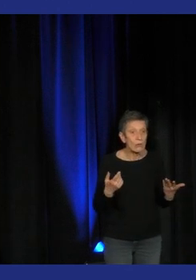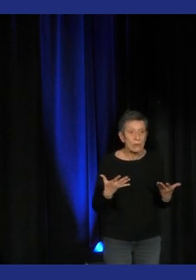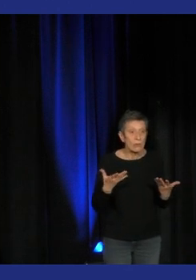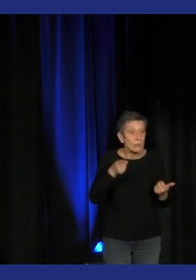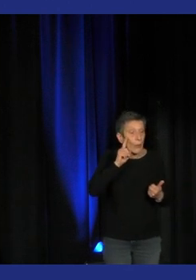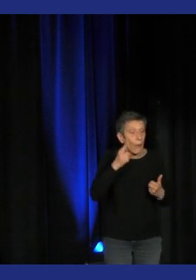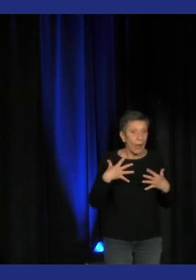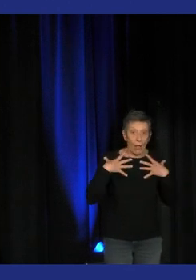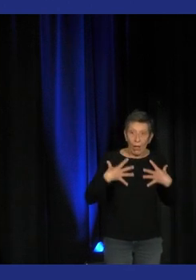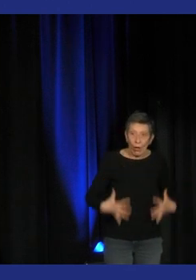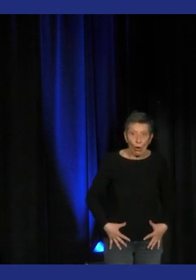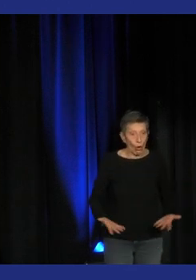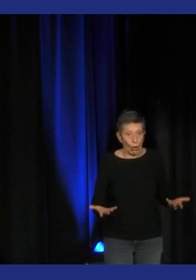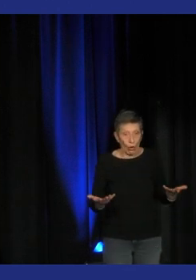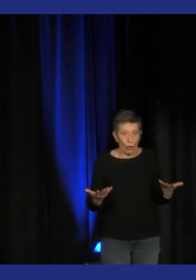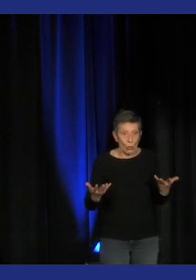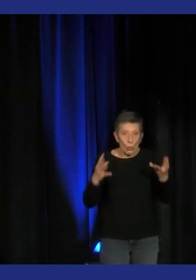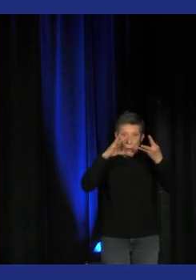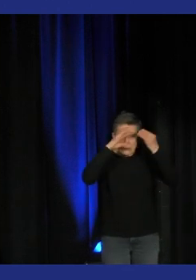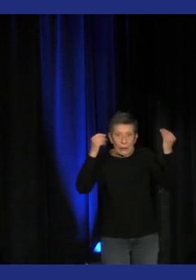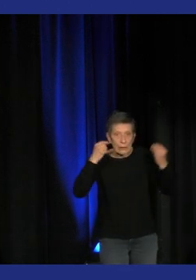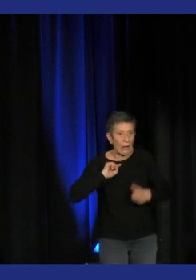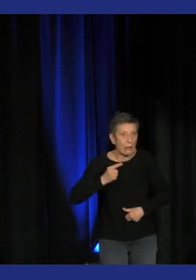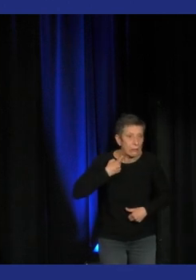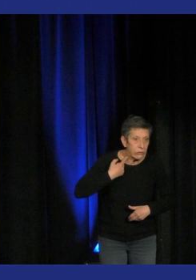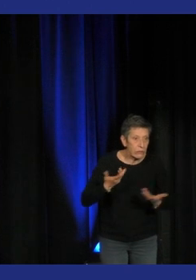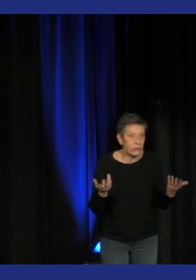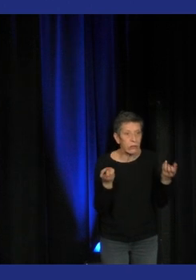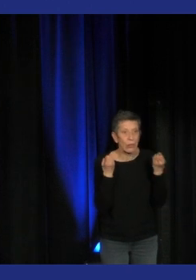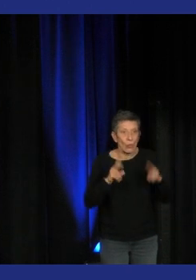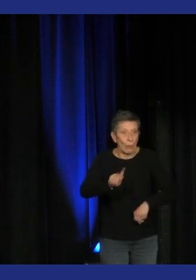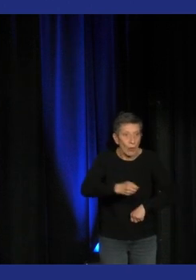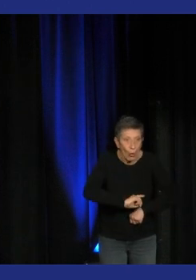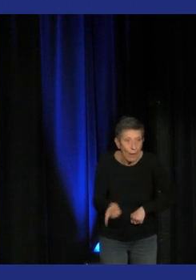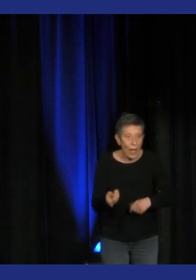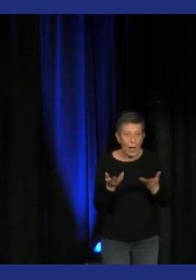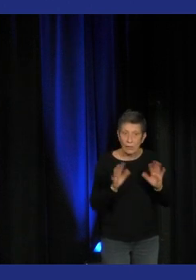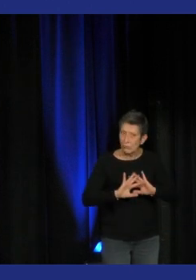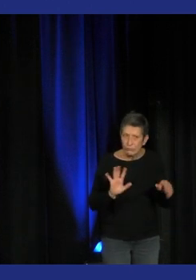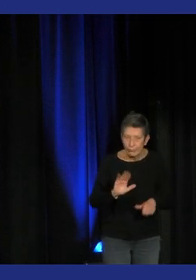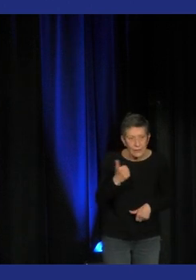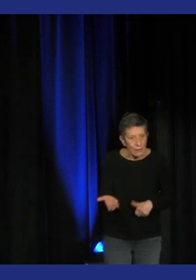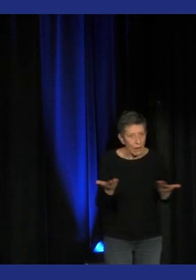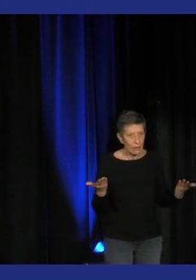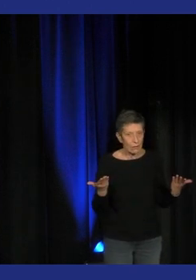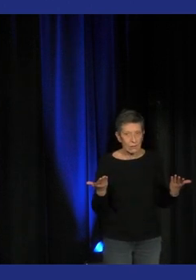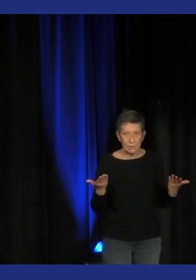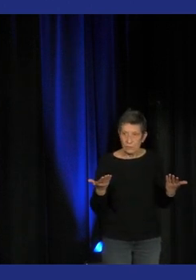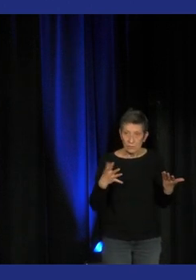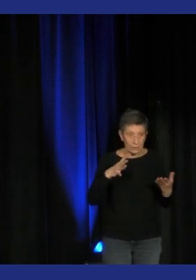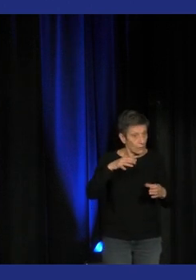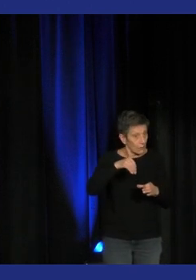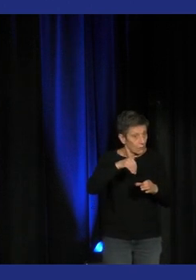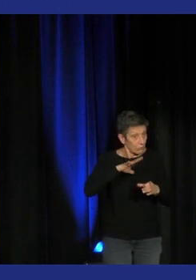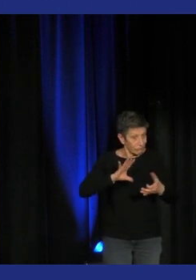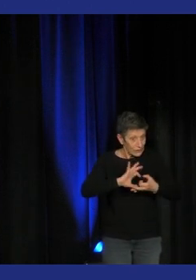corps serait ou notre esprit serait défaillant, serait anormal. Non, en fait, c'est vraiment des histoires collectives